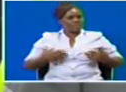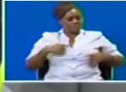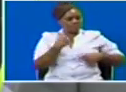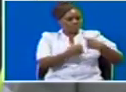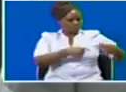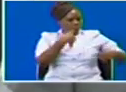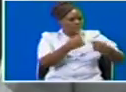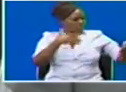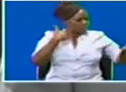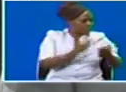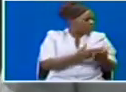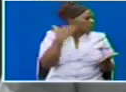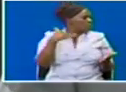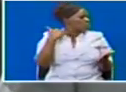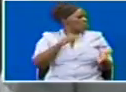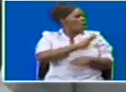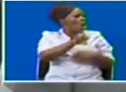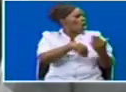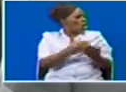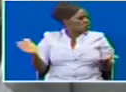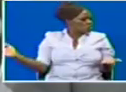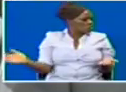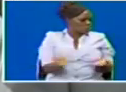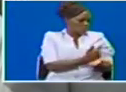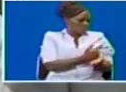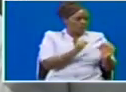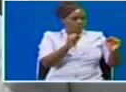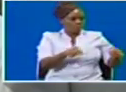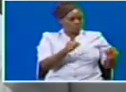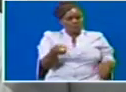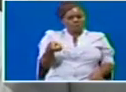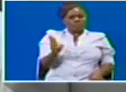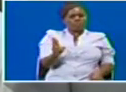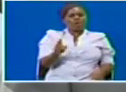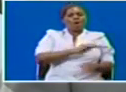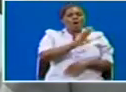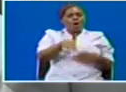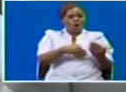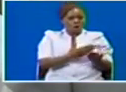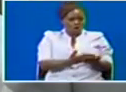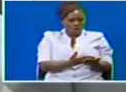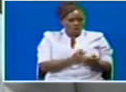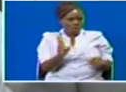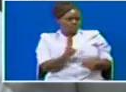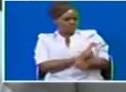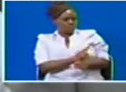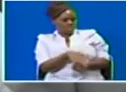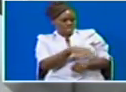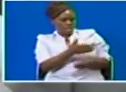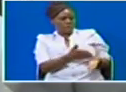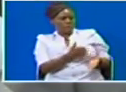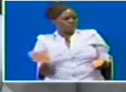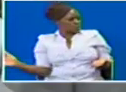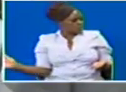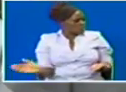iendelee mpaka hao wakore wote watolewe na kama inawezekana mabunduki zote ambazo zinatumika katika sehemu hii